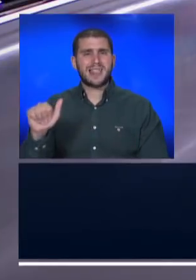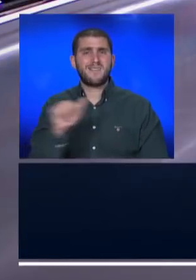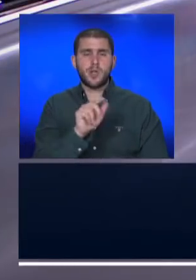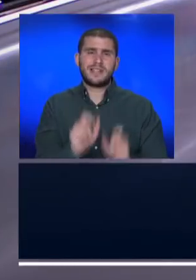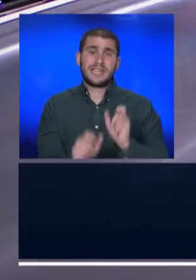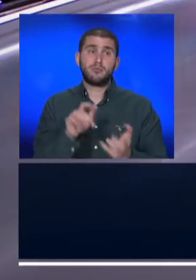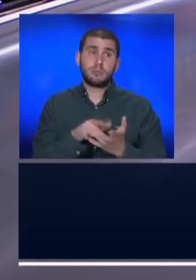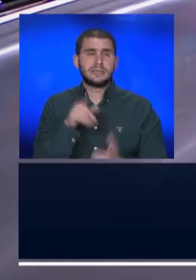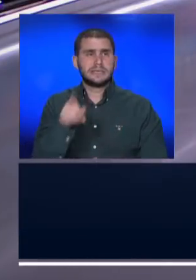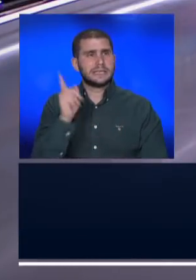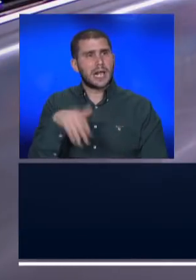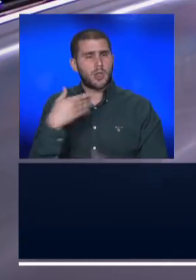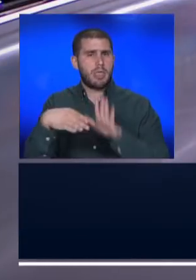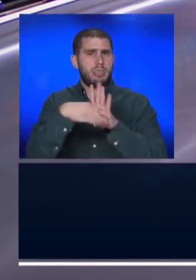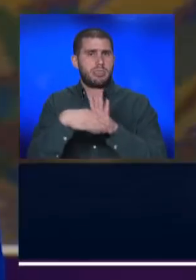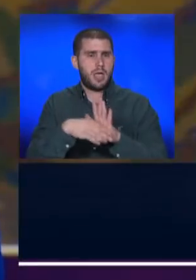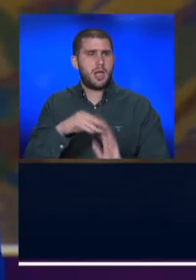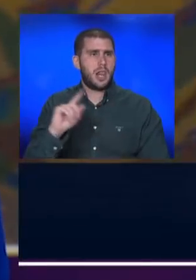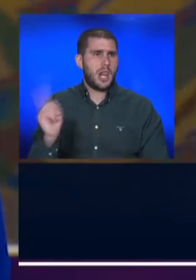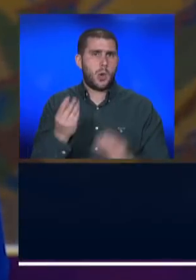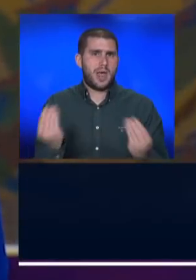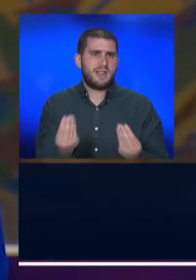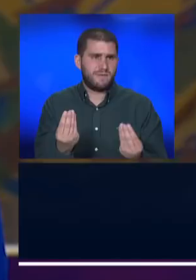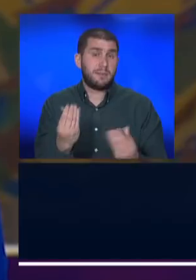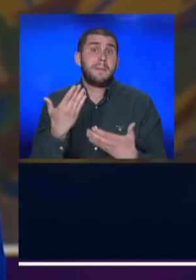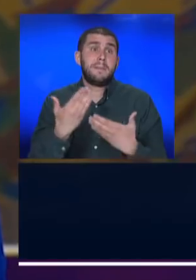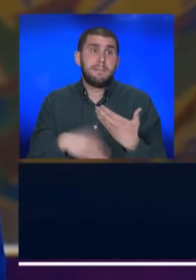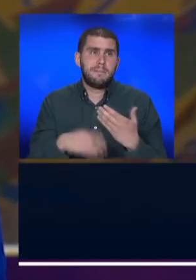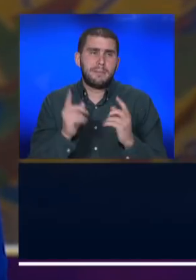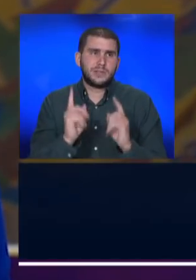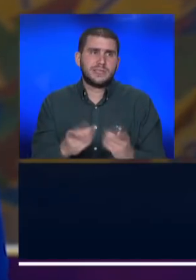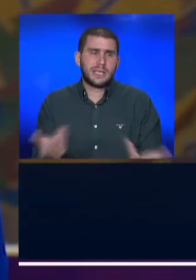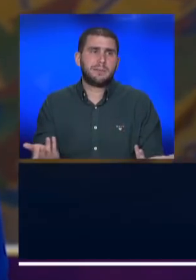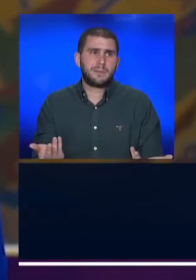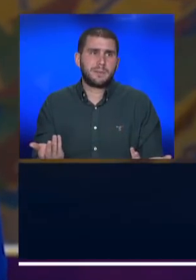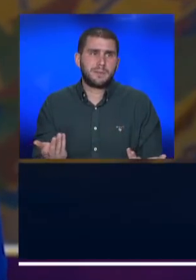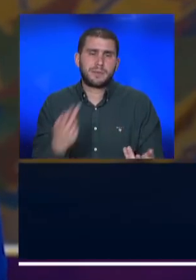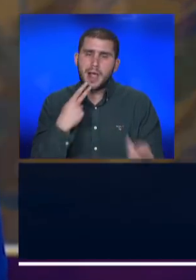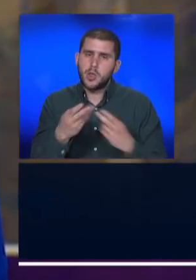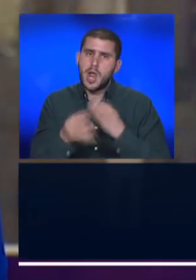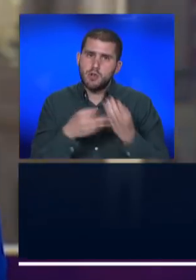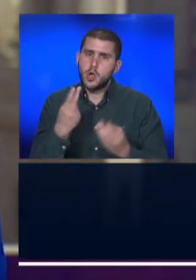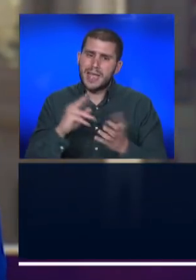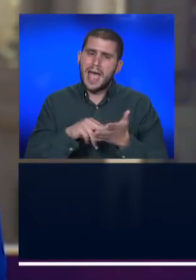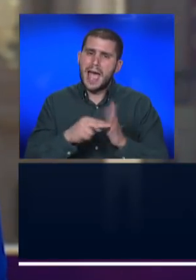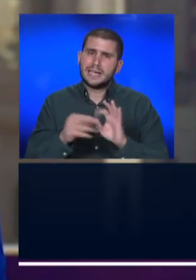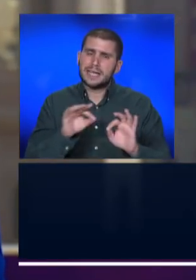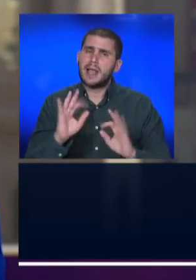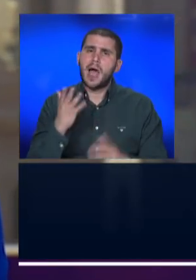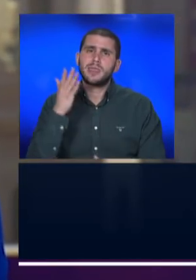תנאי לכל שאר הדברים, שבסוף אמורים לענות לשאלה יותר אסטרטגית, עזה לאן?